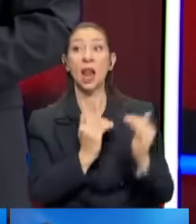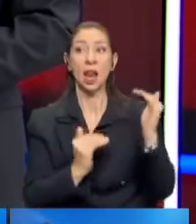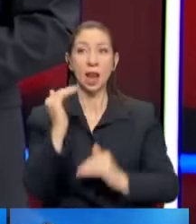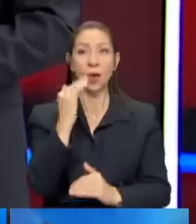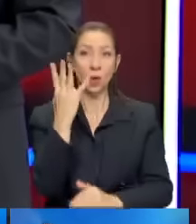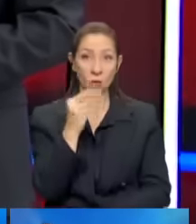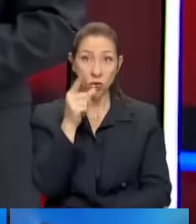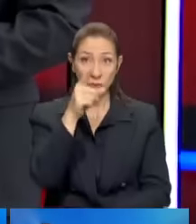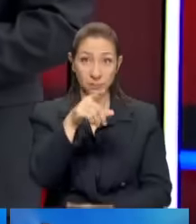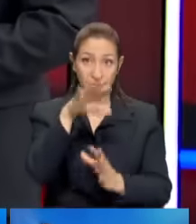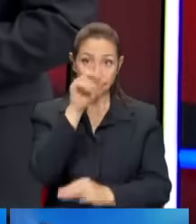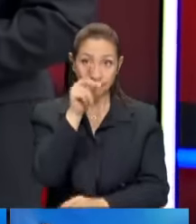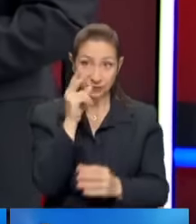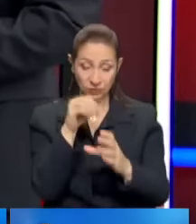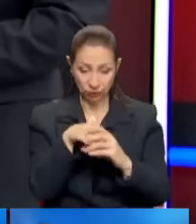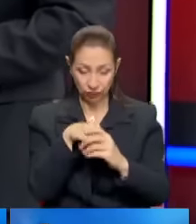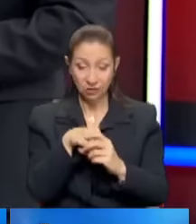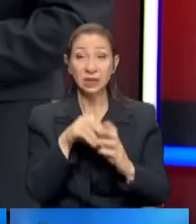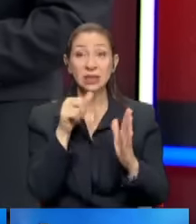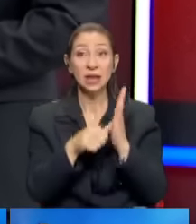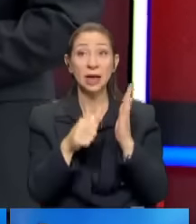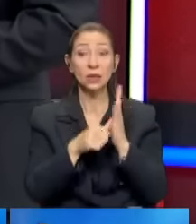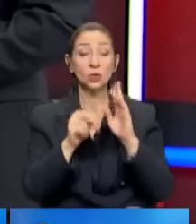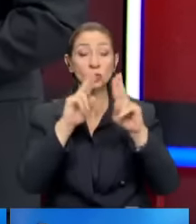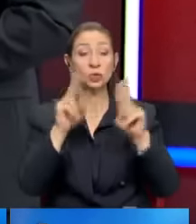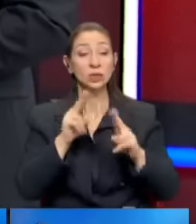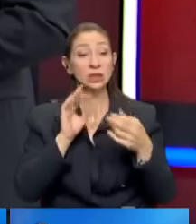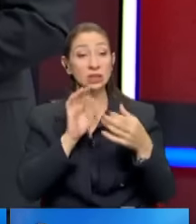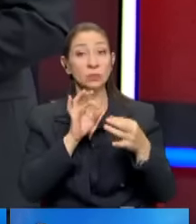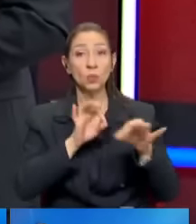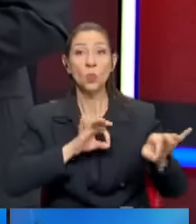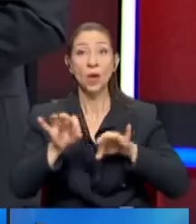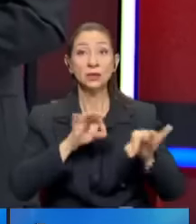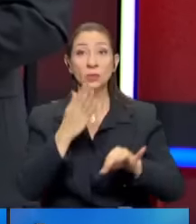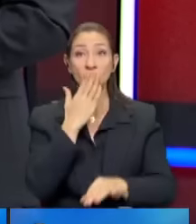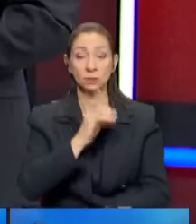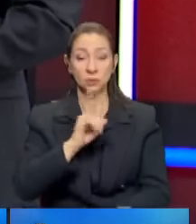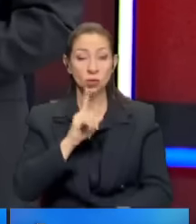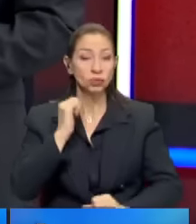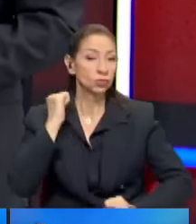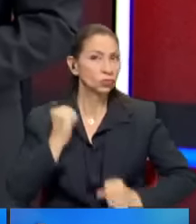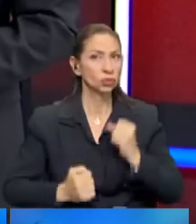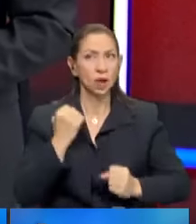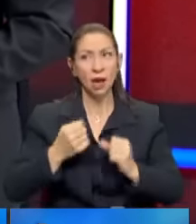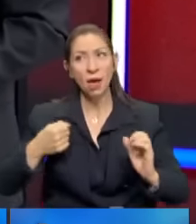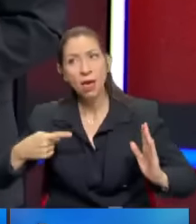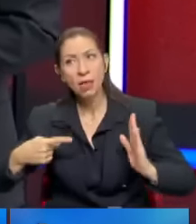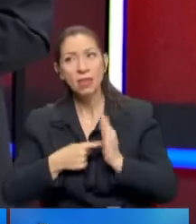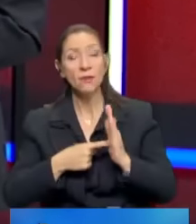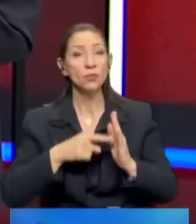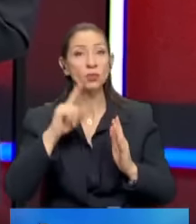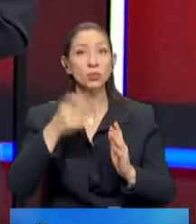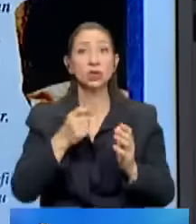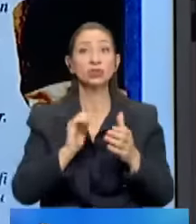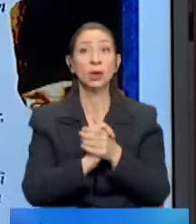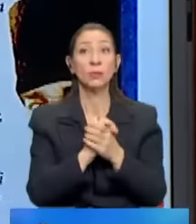bugün Ebru Eroğlu hakkında tarih uluslararası ilişkiler ve Mühendislik okudu koşarak Hedef bulma